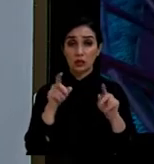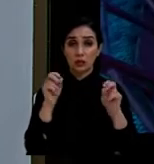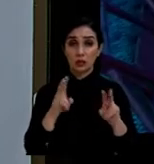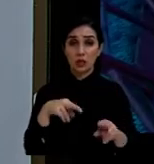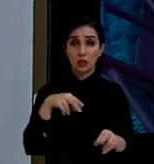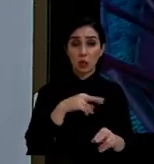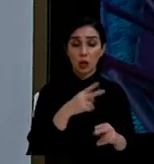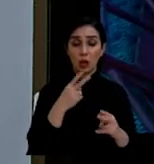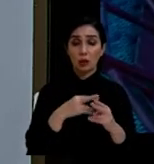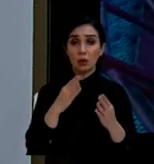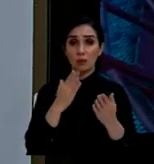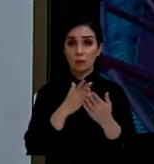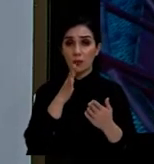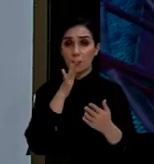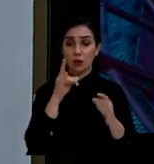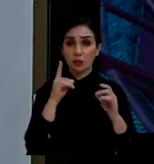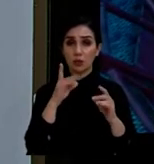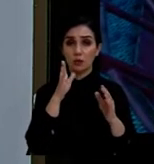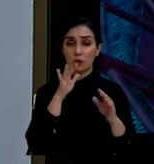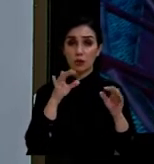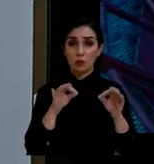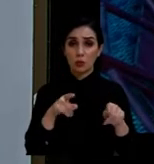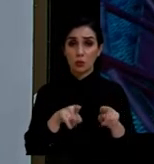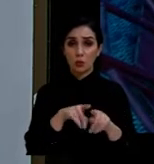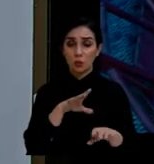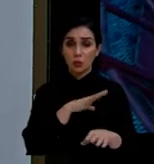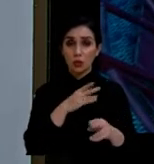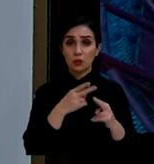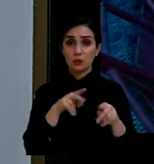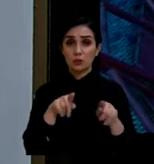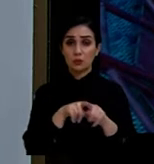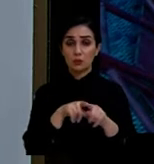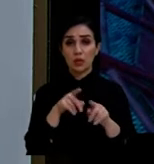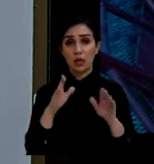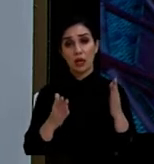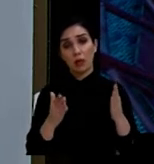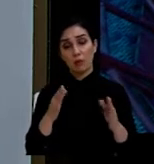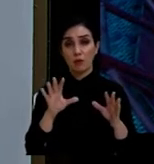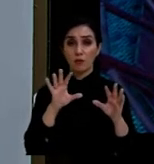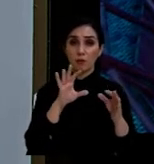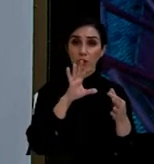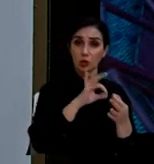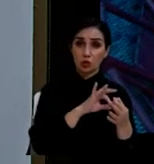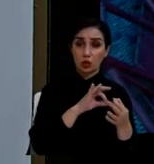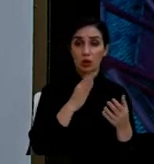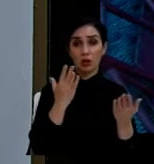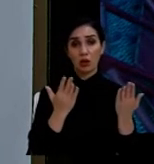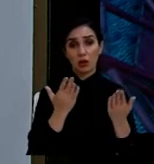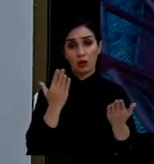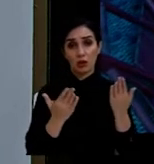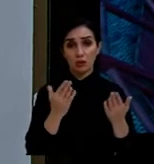специалисты, но в определенное время, когда ядерный реактор либо отключают,